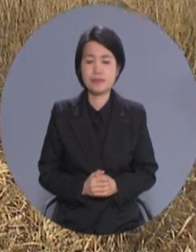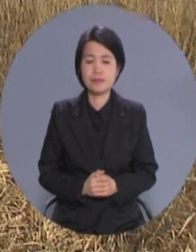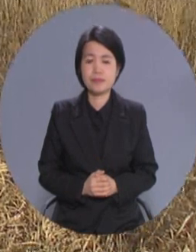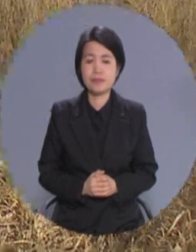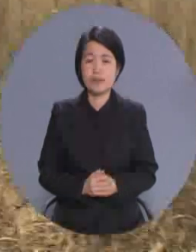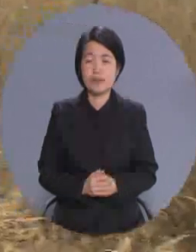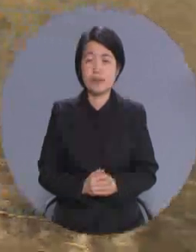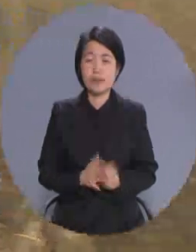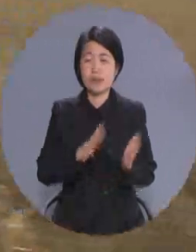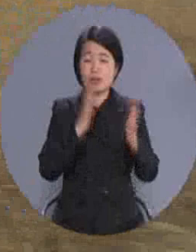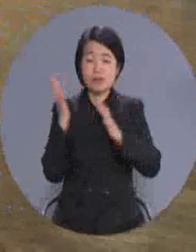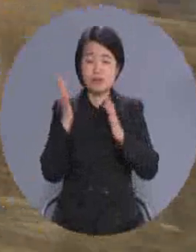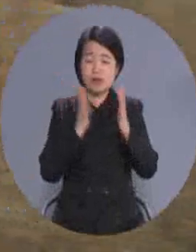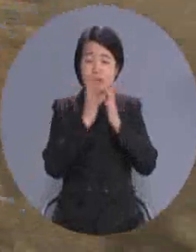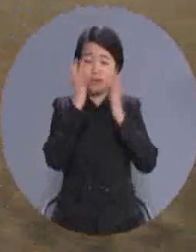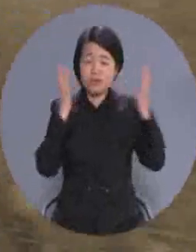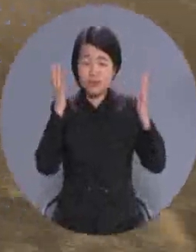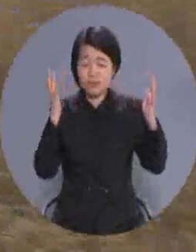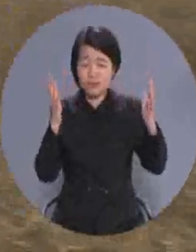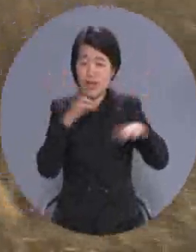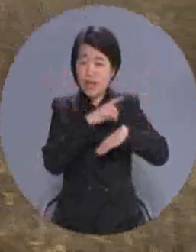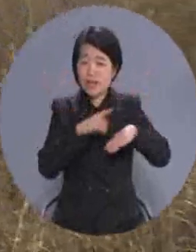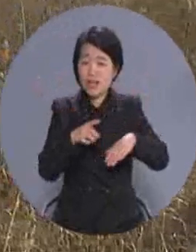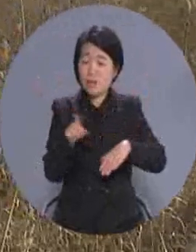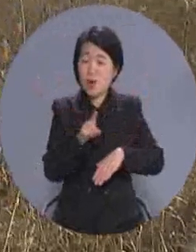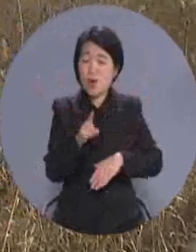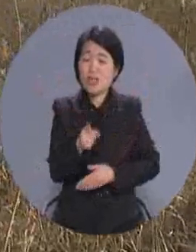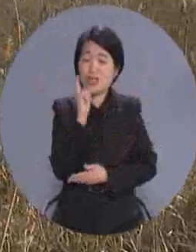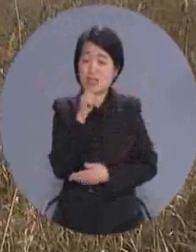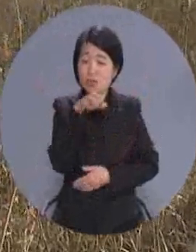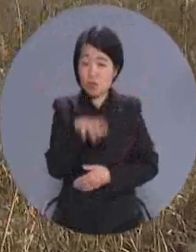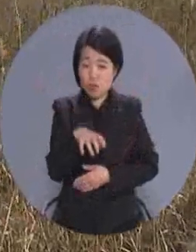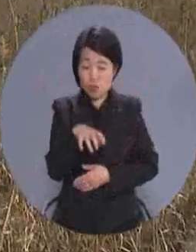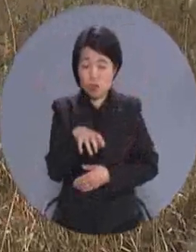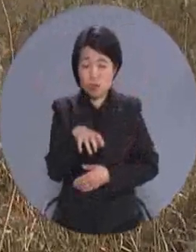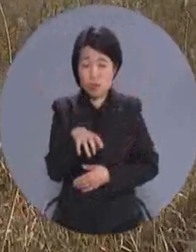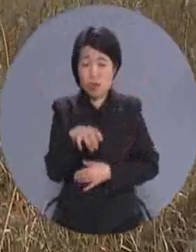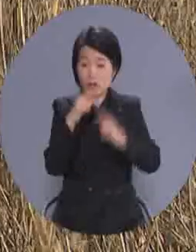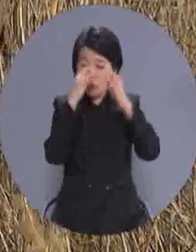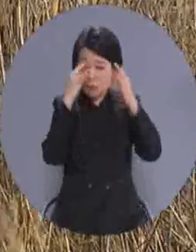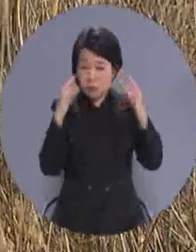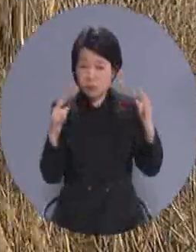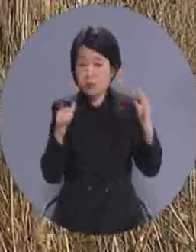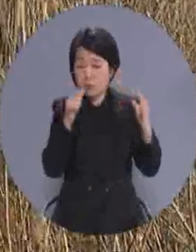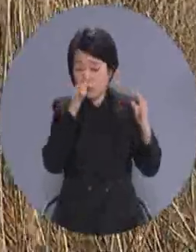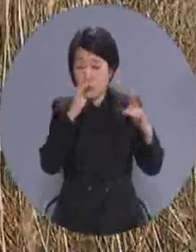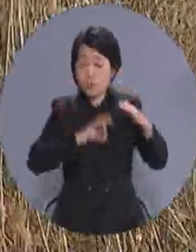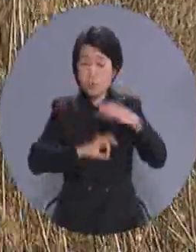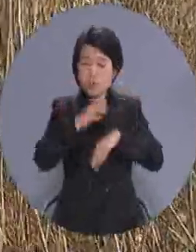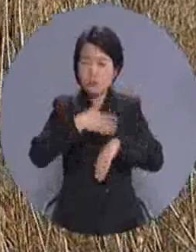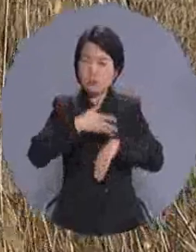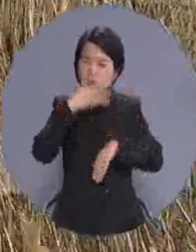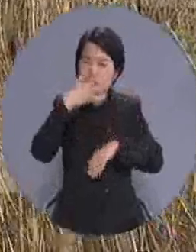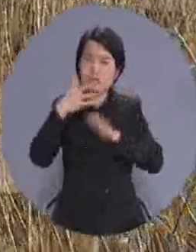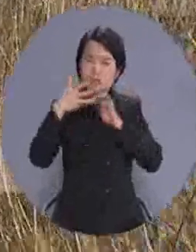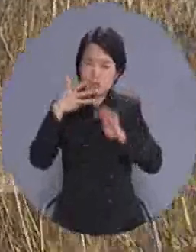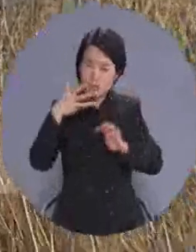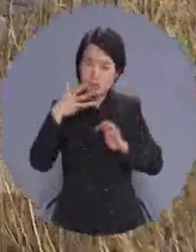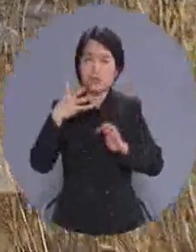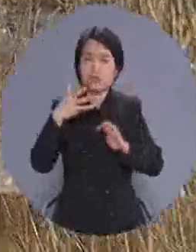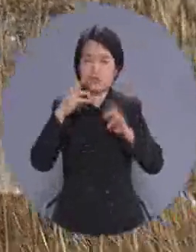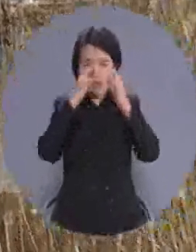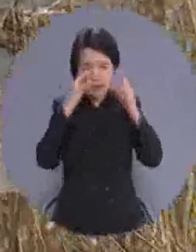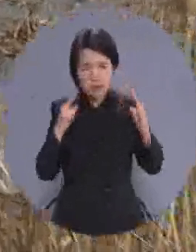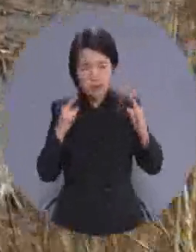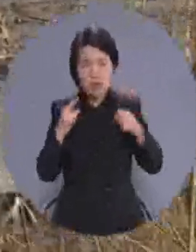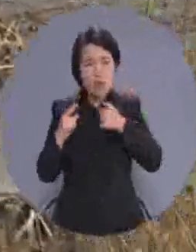갈대가 우거진 전남 해남의 한 낚시터. 낚시터 한쪽에 텐트가 쳐져 있습니다. 오늘 오전 8시 30분쯤 이 텐트